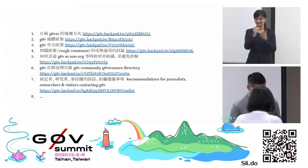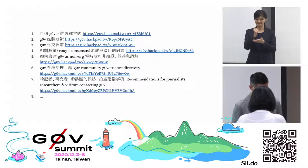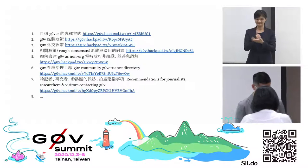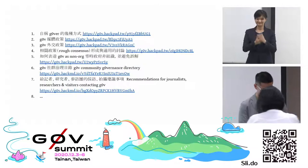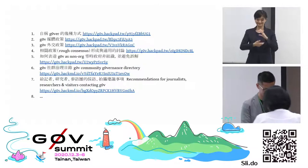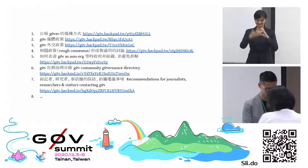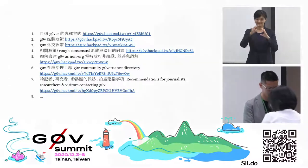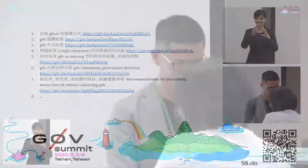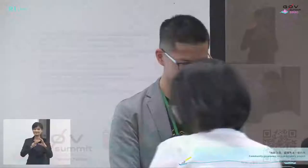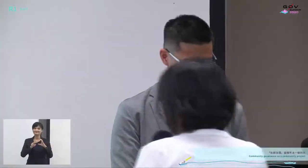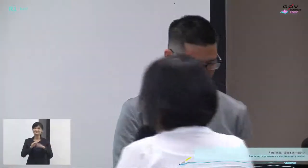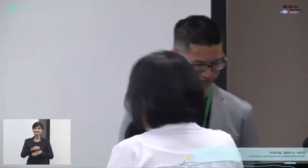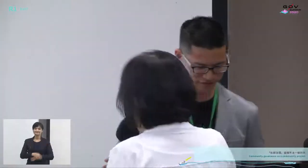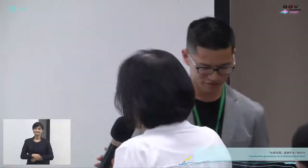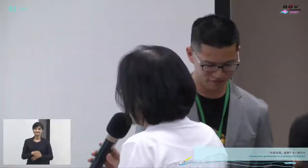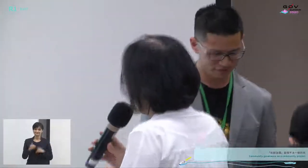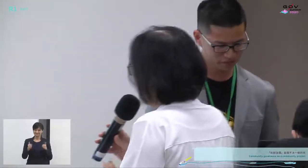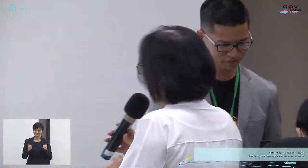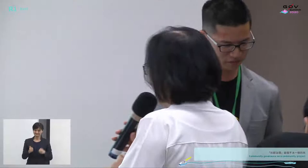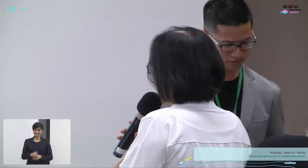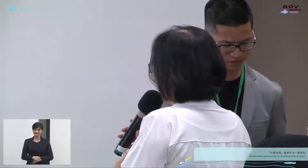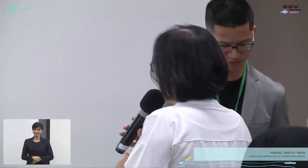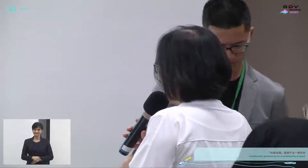浩，有很长的 reference。